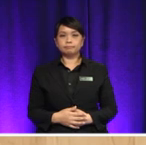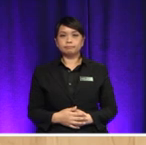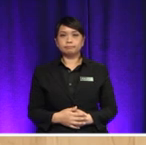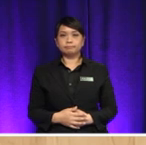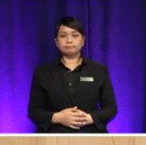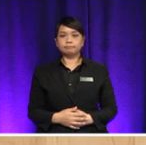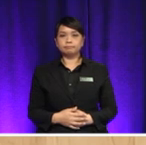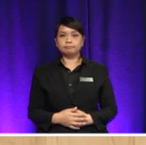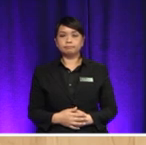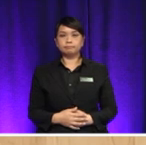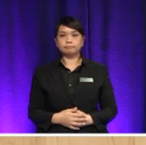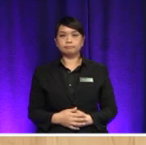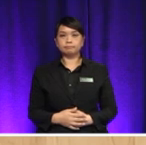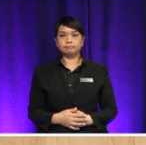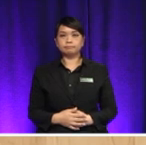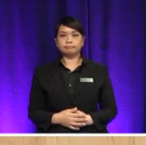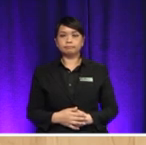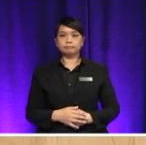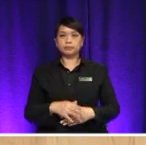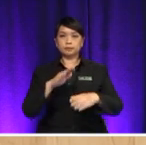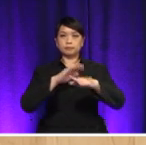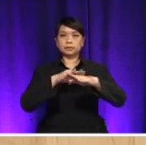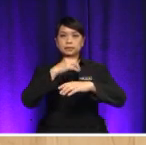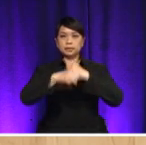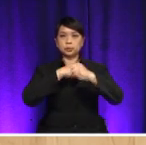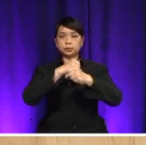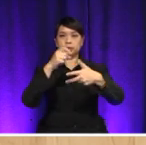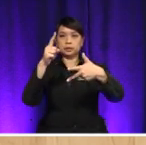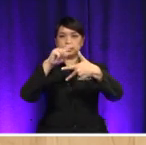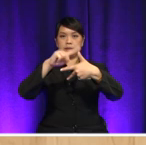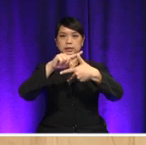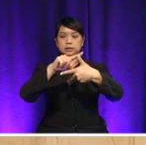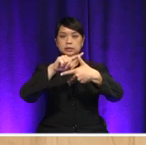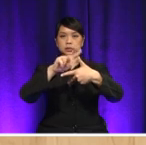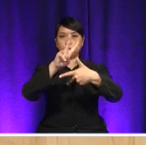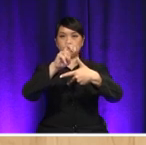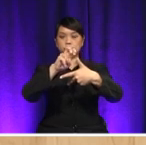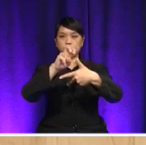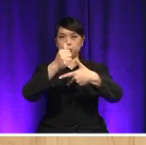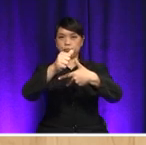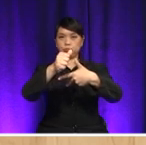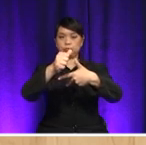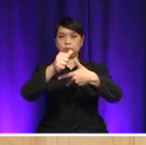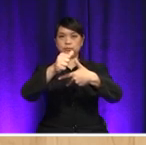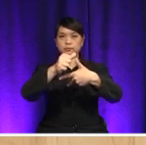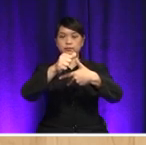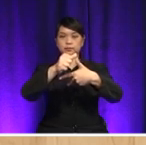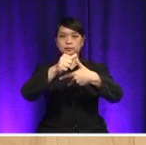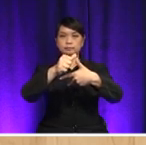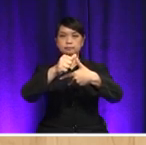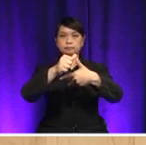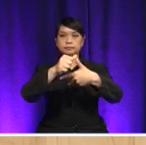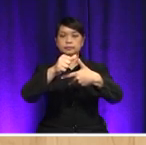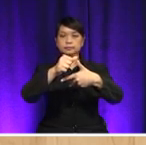pada tahun 110 nya masuknya adalah indeks harga bagi tahun